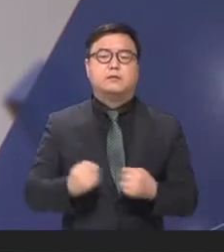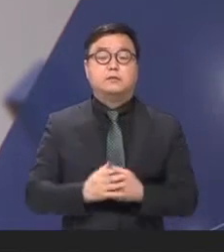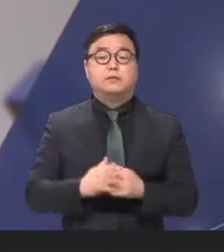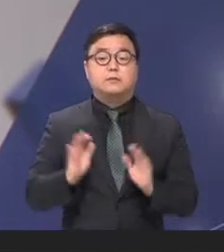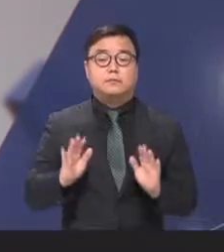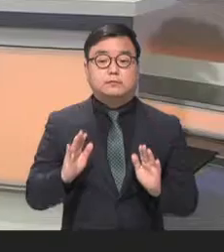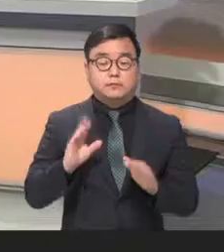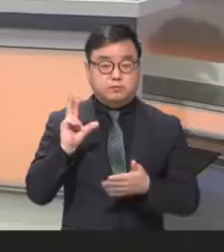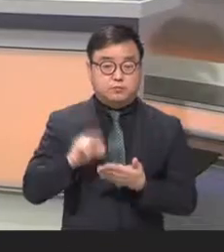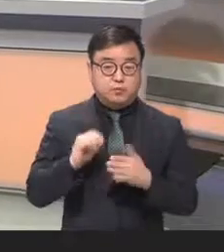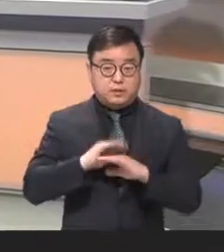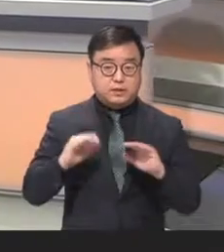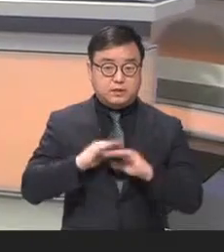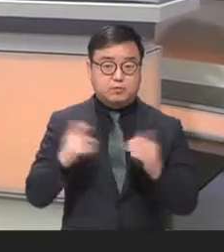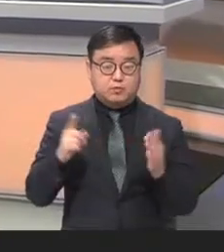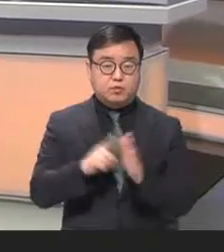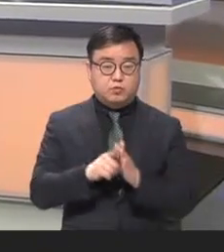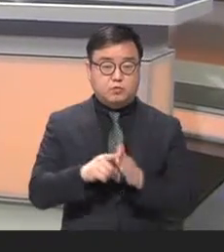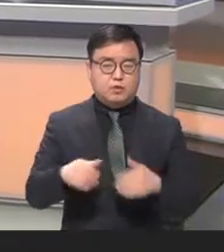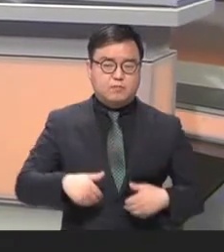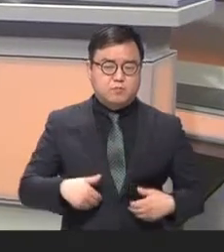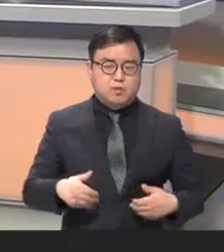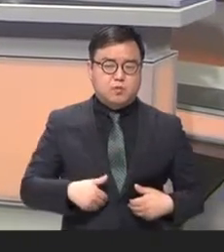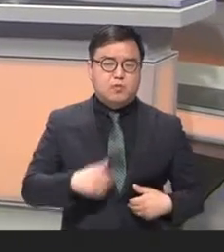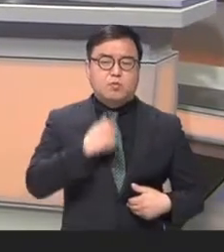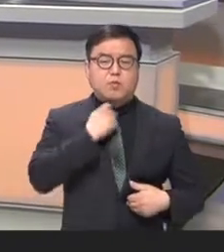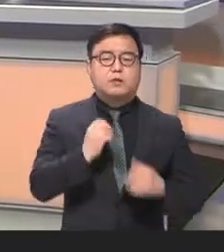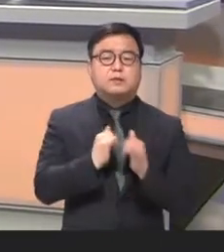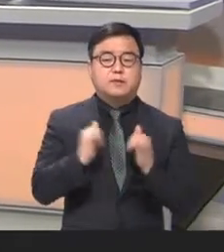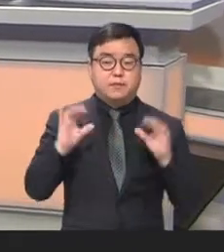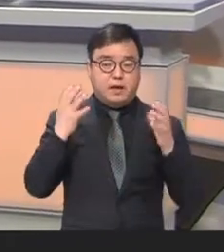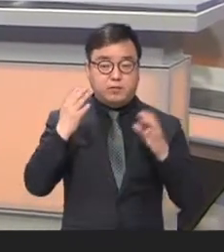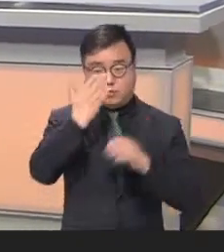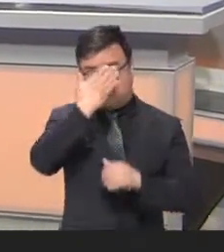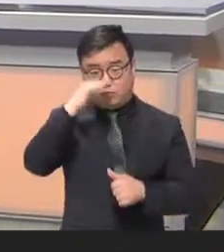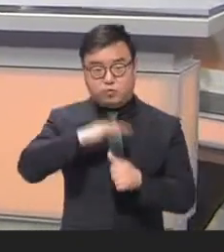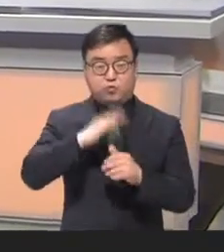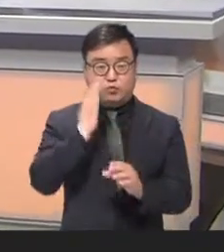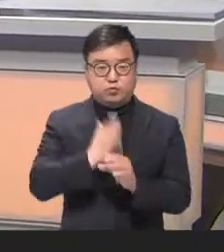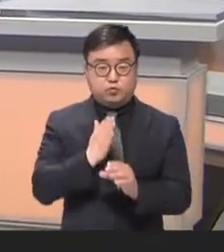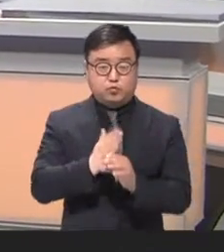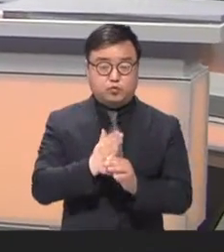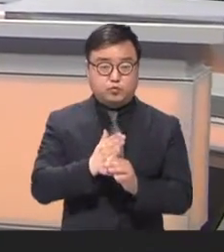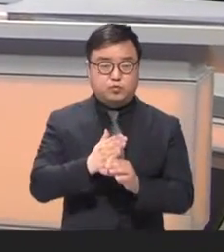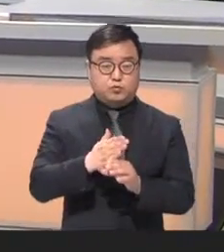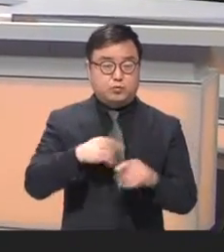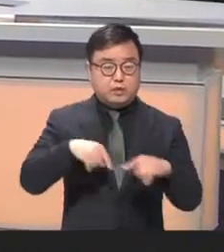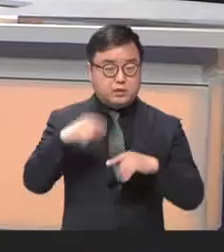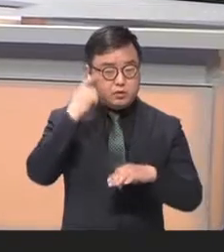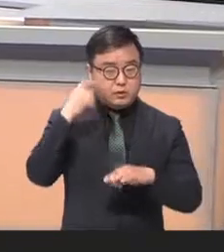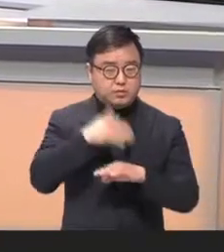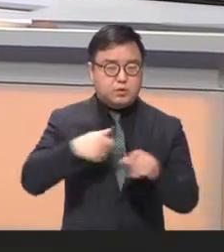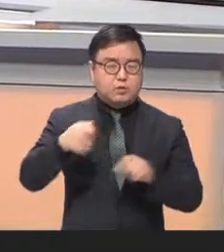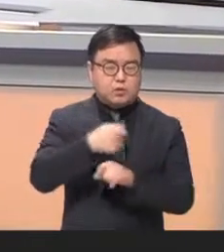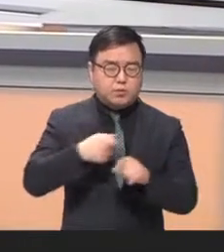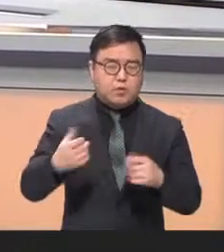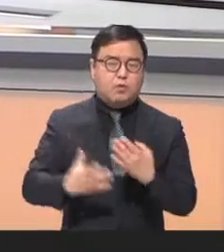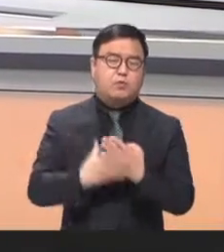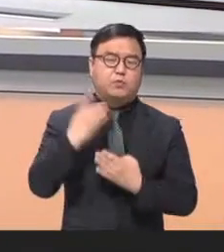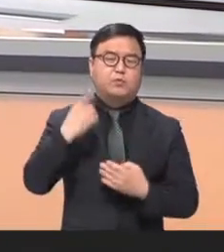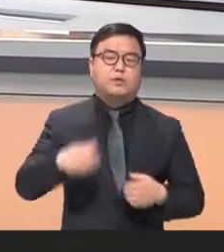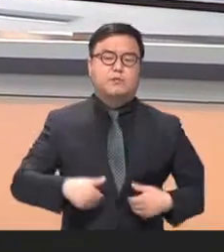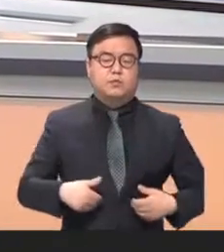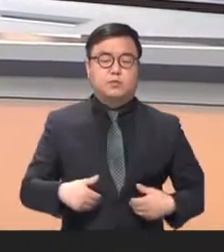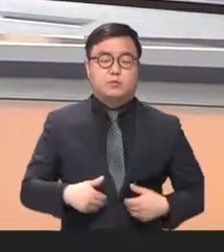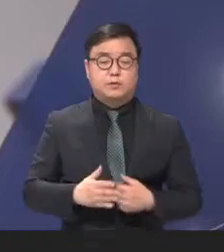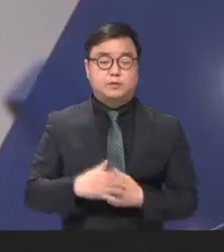이런 문제점을 해결하기 위해서는 수요자인 아동과 청소년을 중심으로 다양한 정책을 패키지로 네. 제시하는 것이 필요하다는 생각이 드는 거고요. 예.